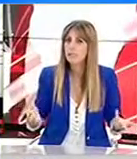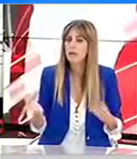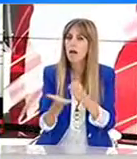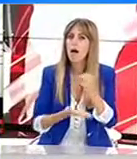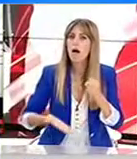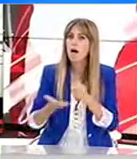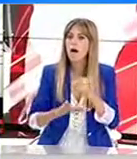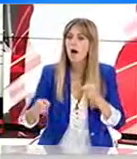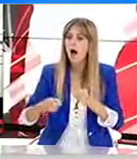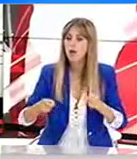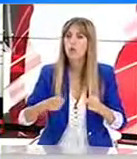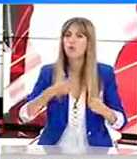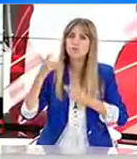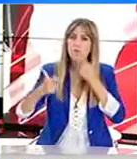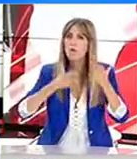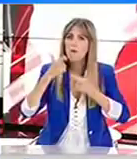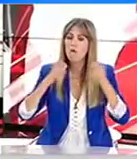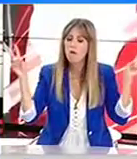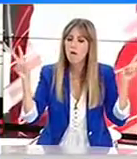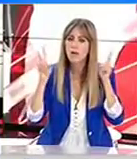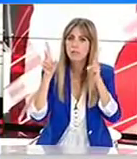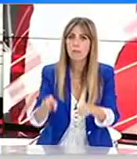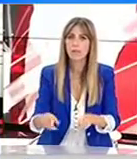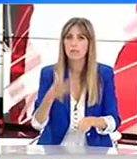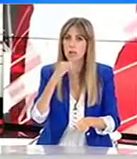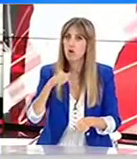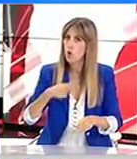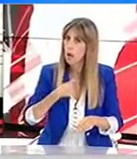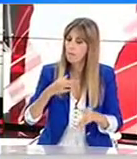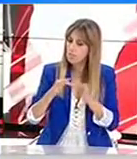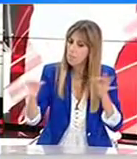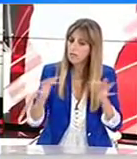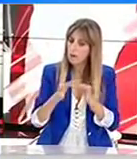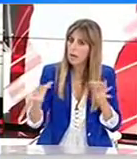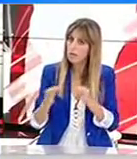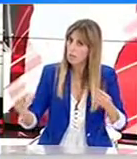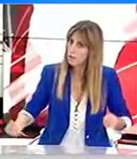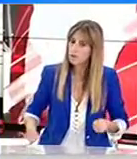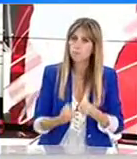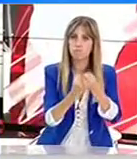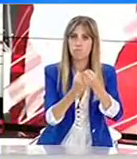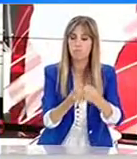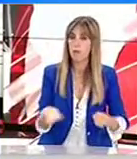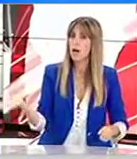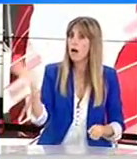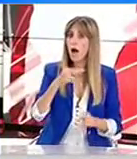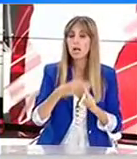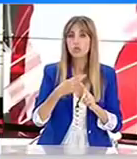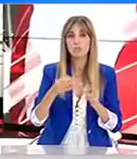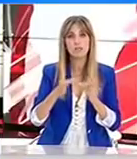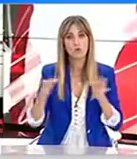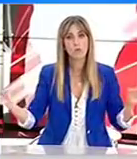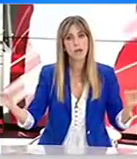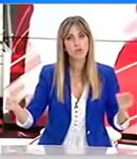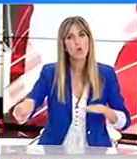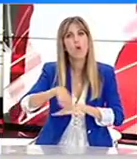αγροτικού εισοδήματος. Επίσης, να μιλήσω για τον εξοδικαστικό συμβιβασμό, όπου με ενέργειες στοχευμένες δίνεται η